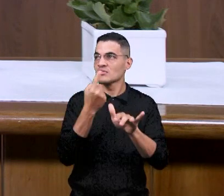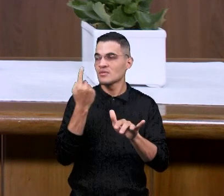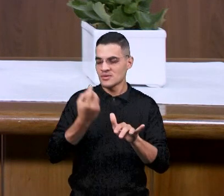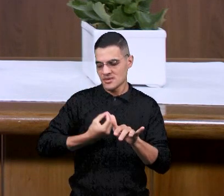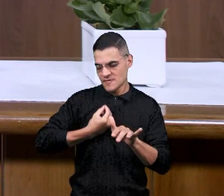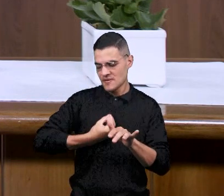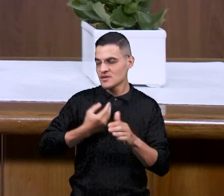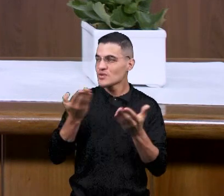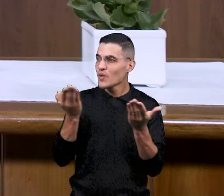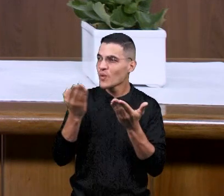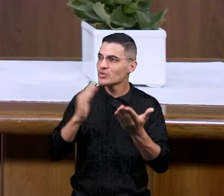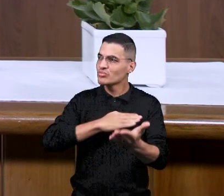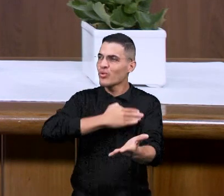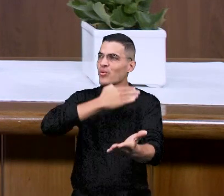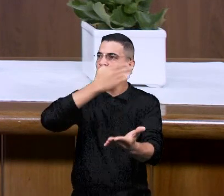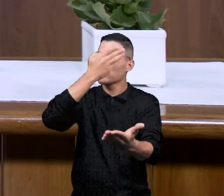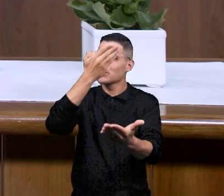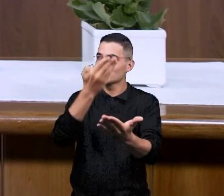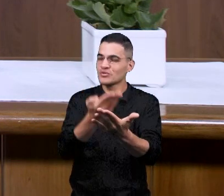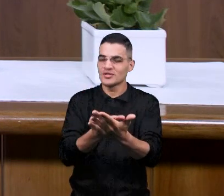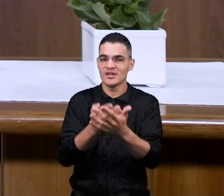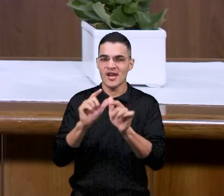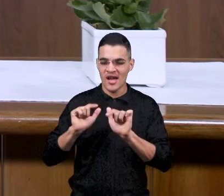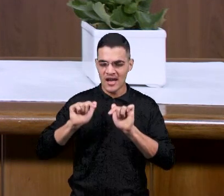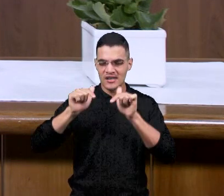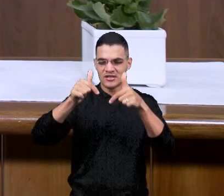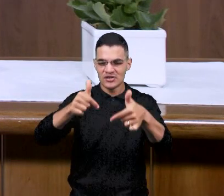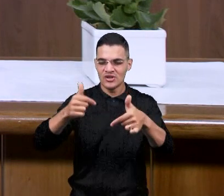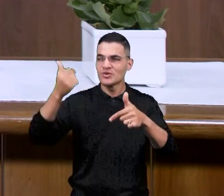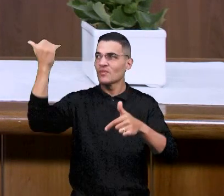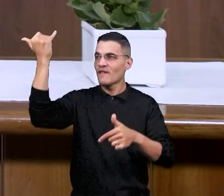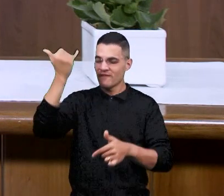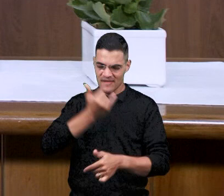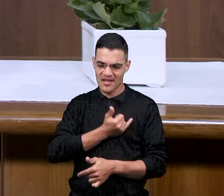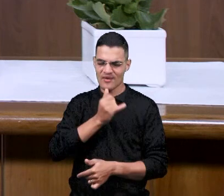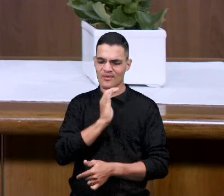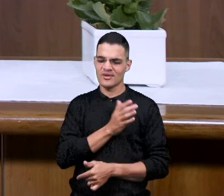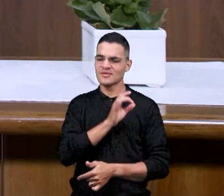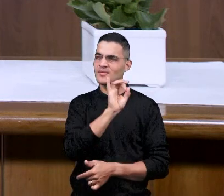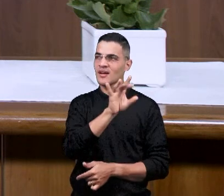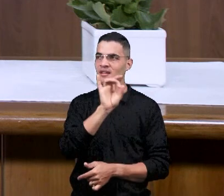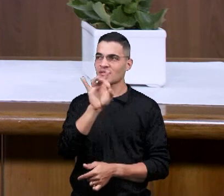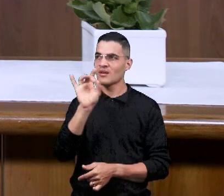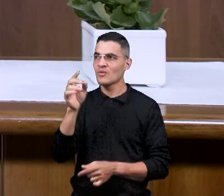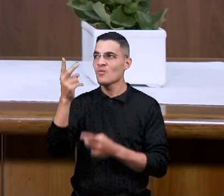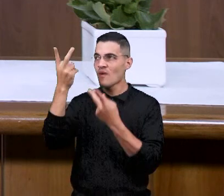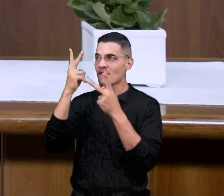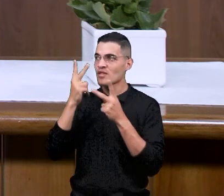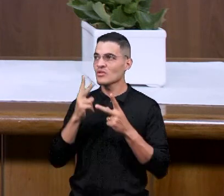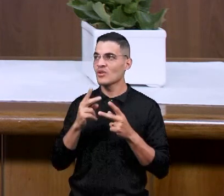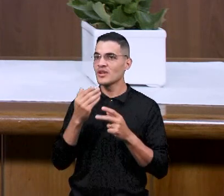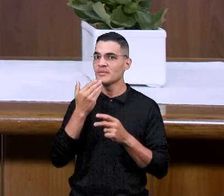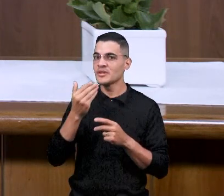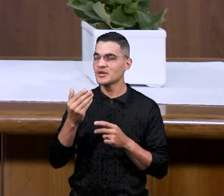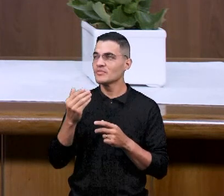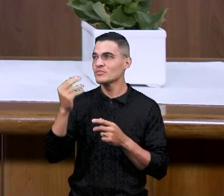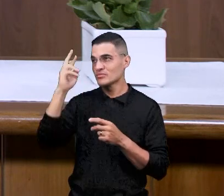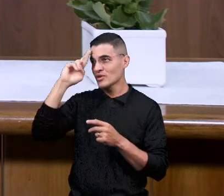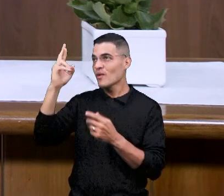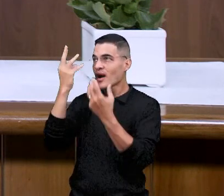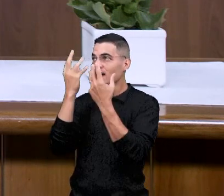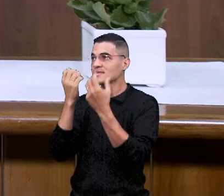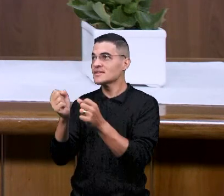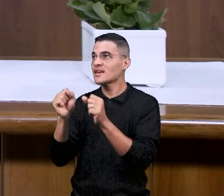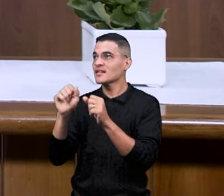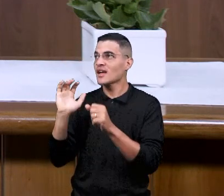long de cette journée. Et continue à agir, à parler à nos cœurs, à nous bénir, donner la victoire. Nous demandons ainsi que tu puisses recevoir sous ton trône